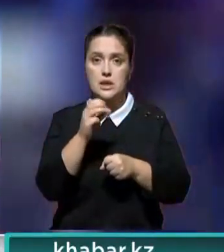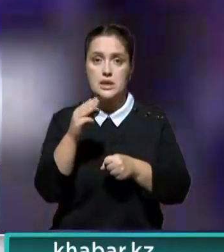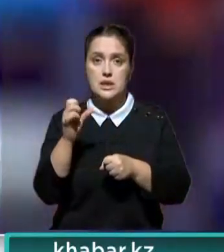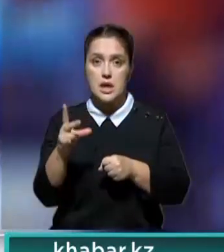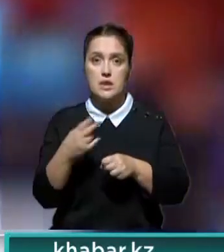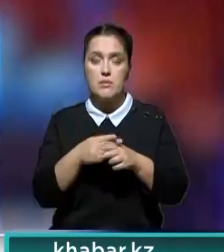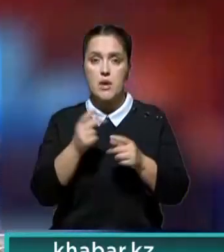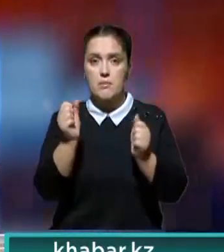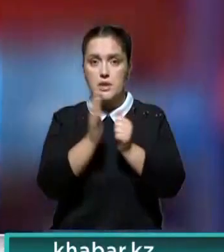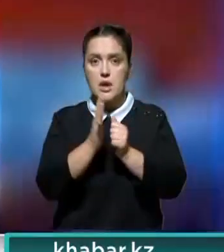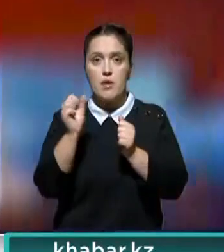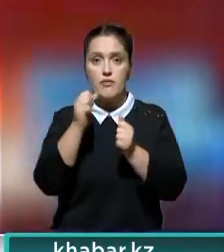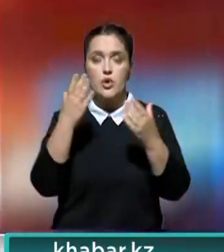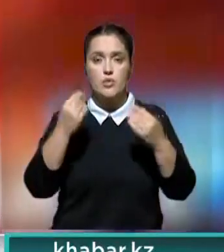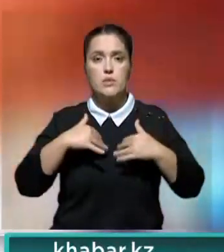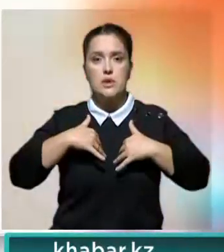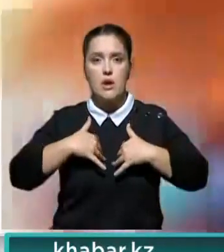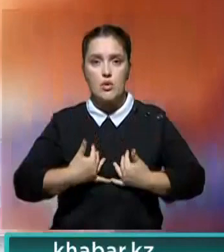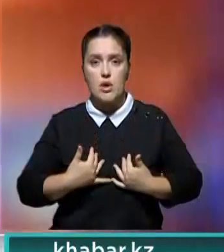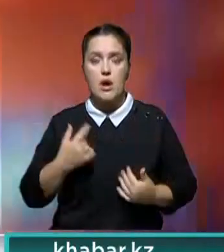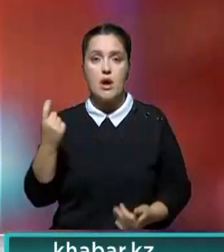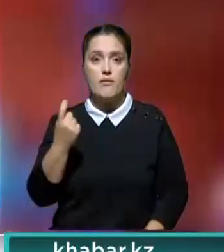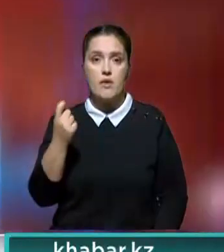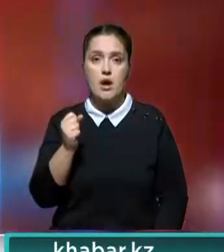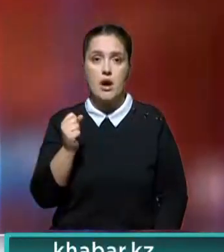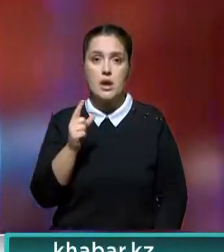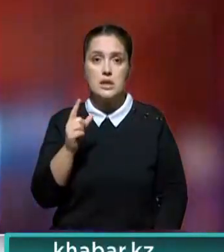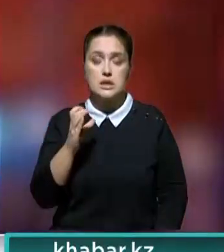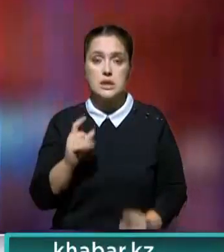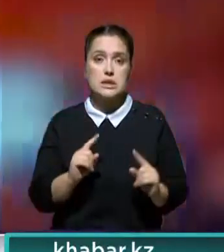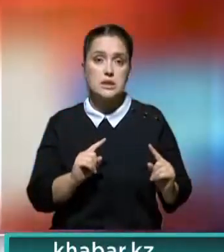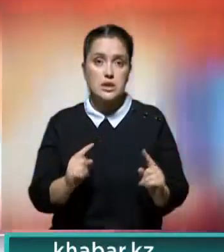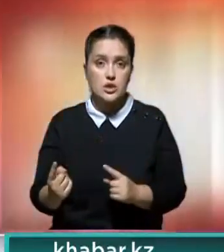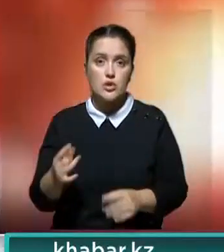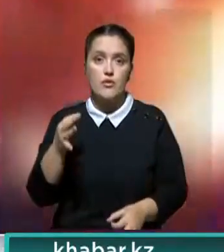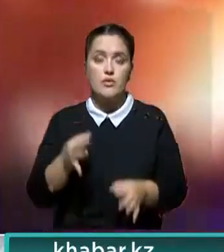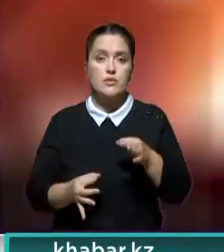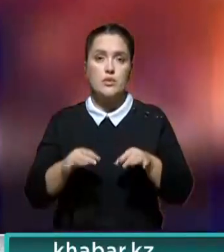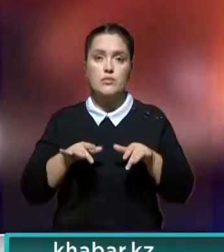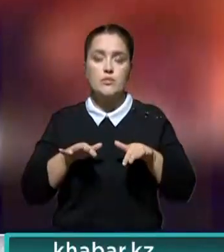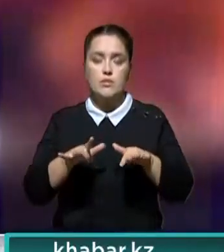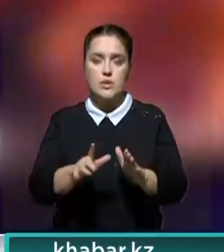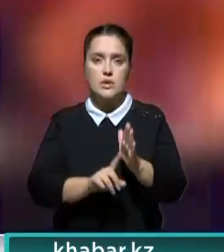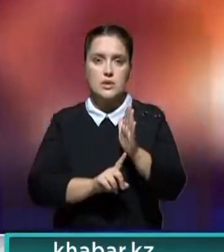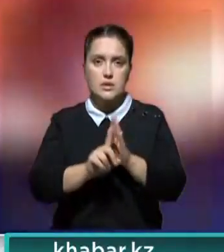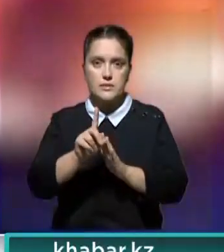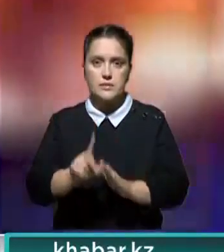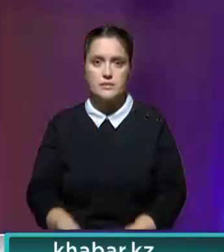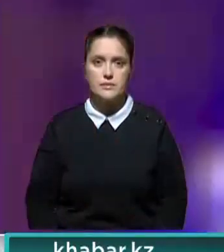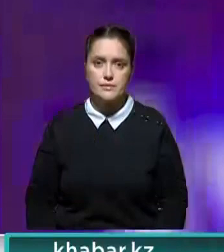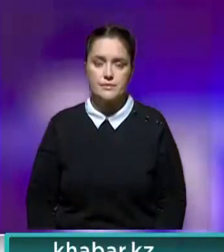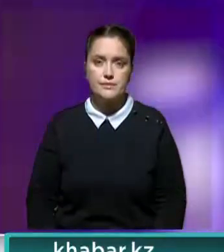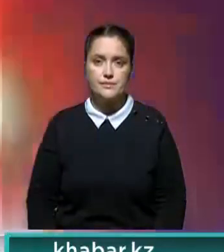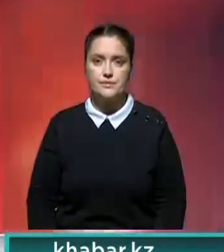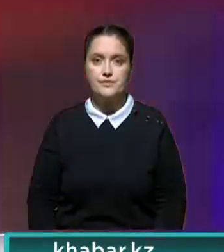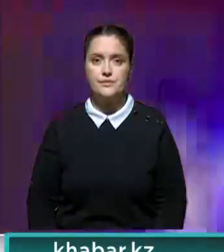Меликов объявил 15 августа днем траура в республике. Владелец АЗС задержан, возбуждено уголовное дело.